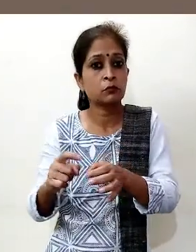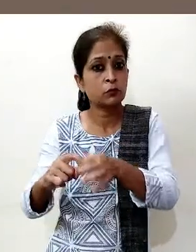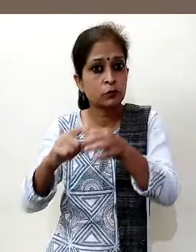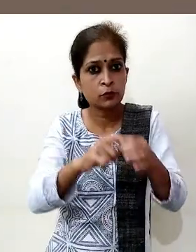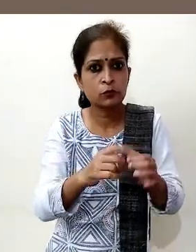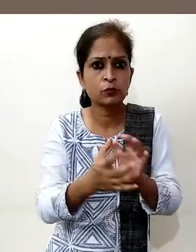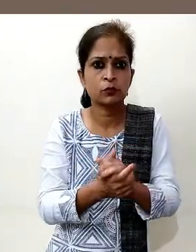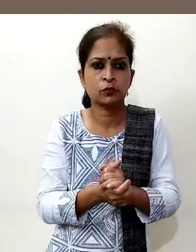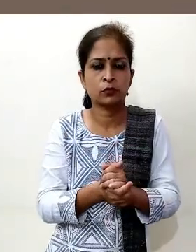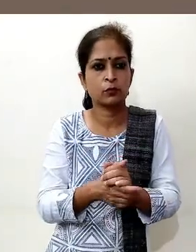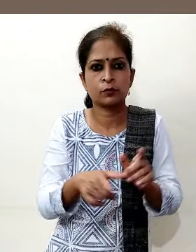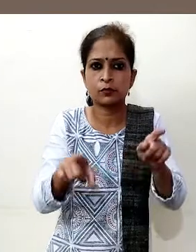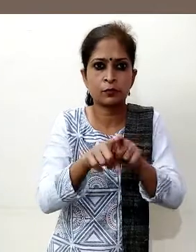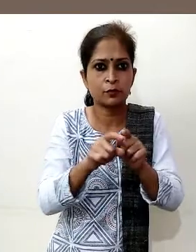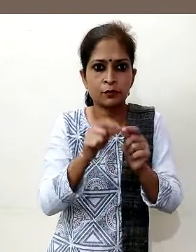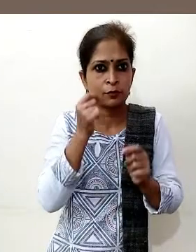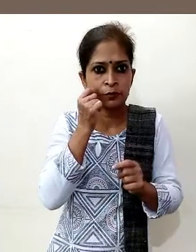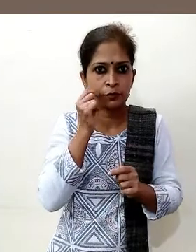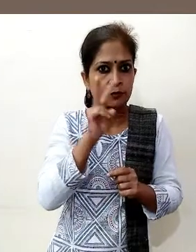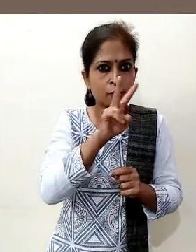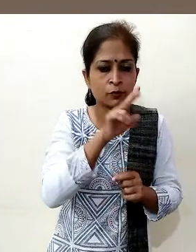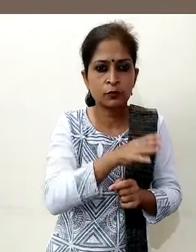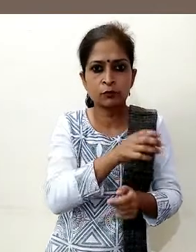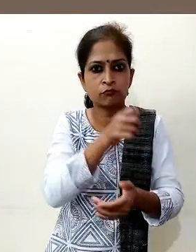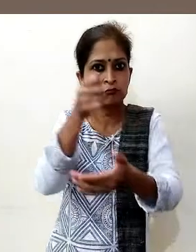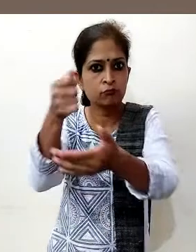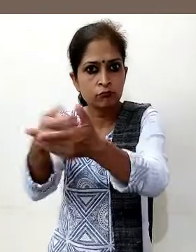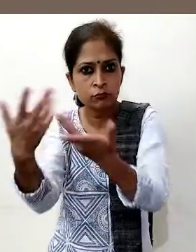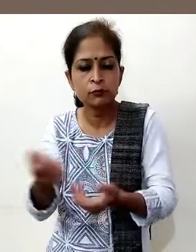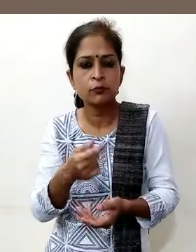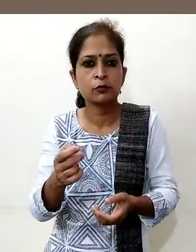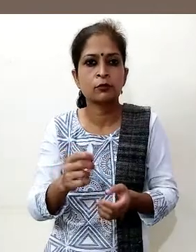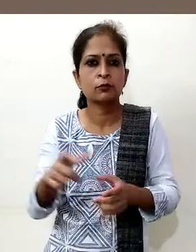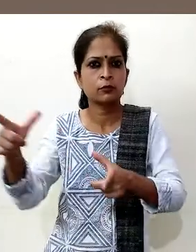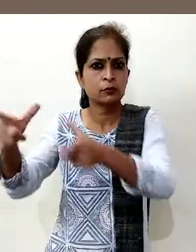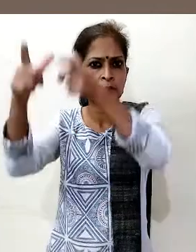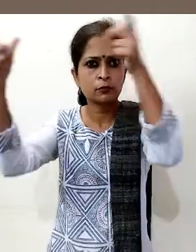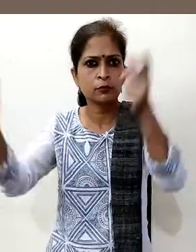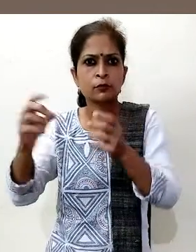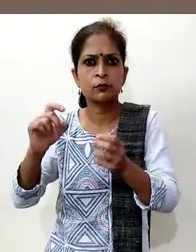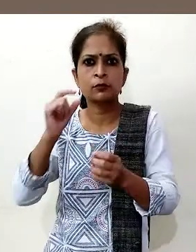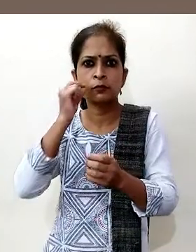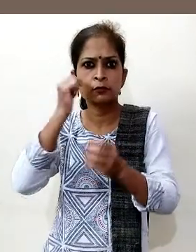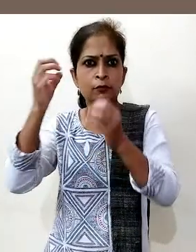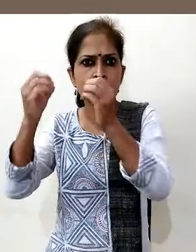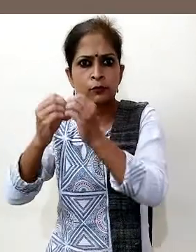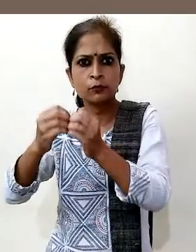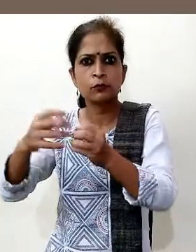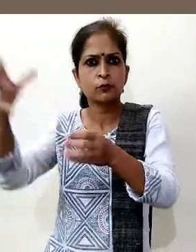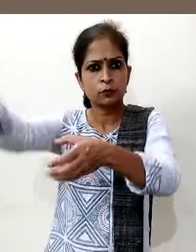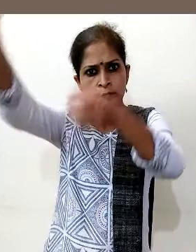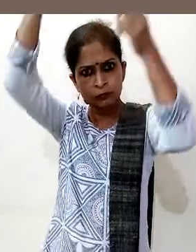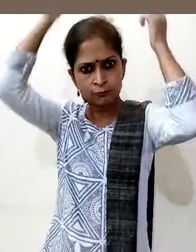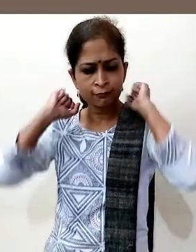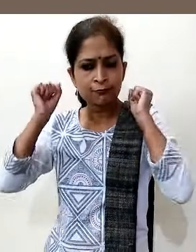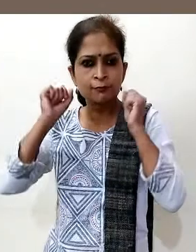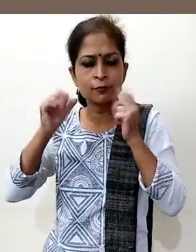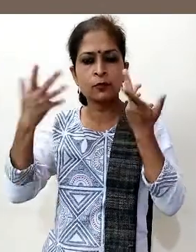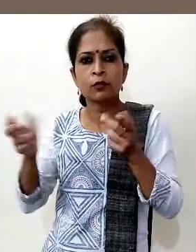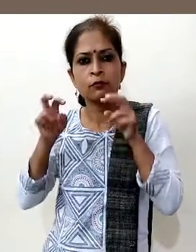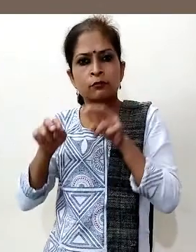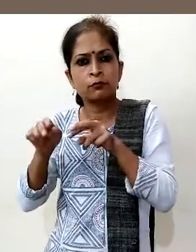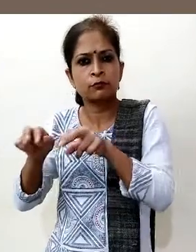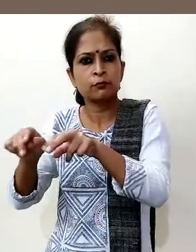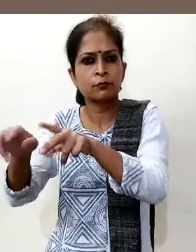विक्रम पहुंचते हैं वेताल को ले जाने के लिए, पेड़ से उतारते हैं, वेताल को कंधे में टांगते हैं, चलते हैं। वेताल हंसता है और बोलता है कि तू मानेगा